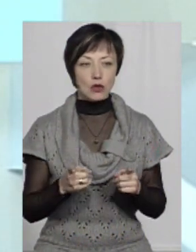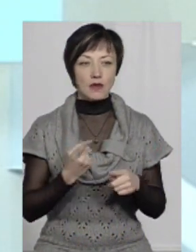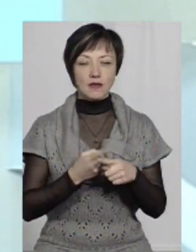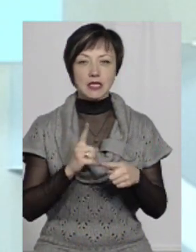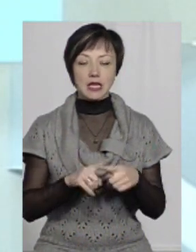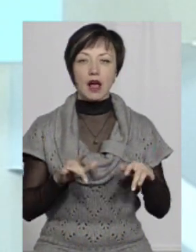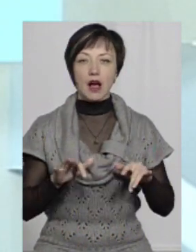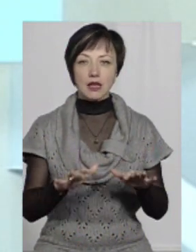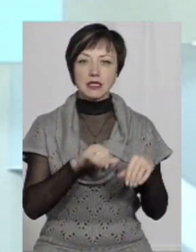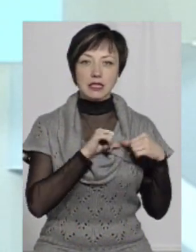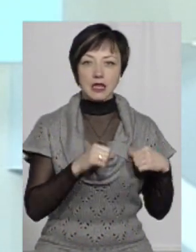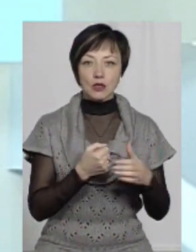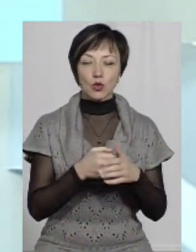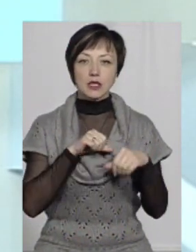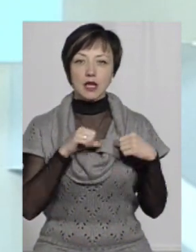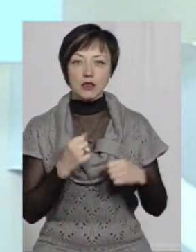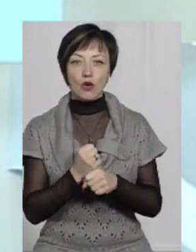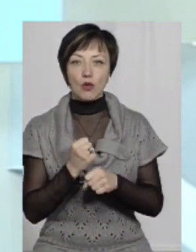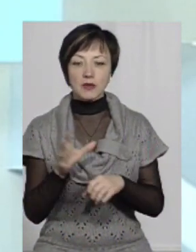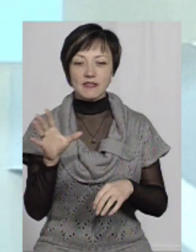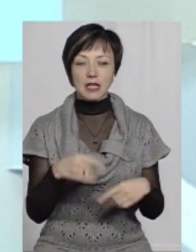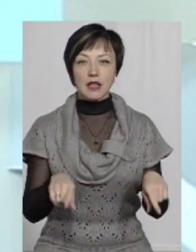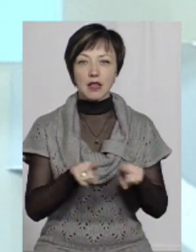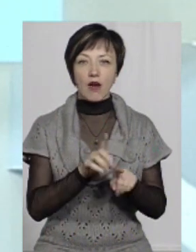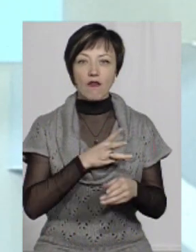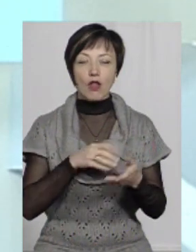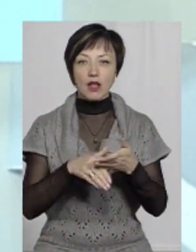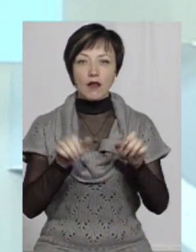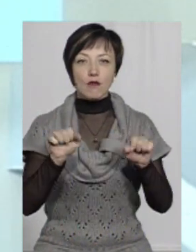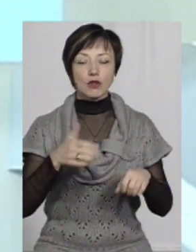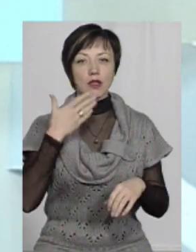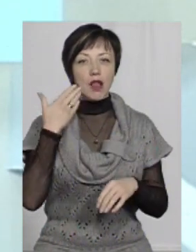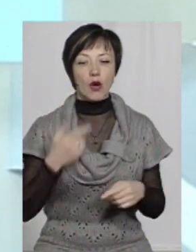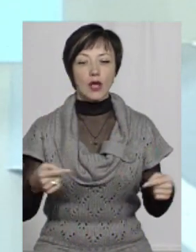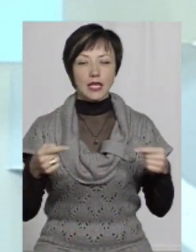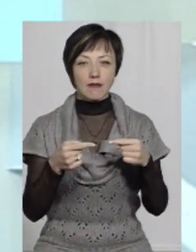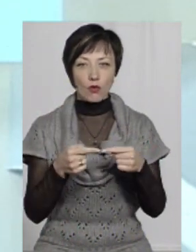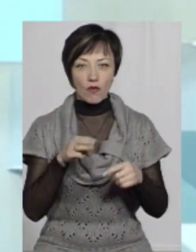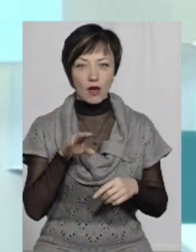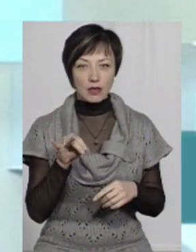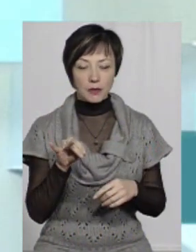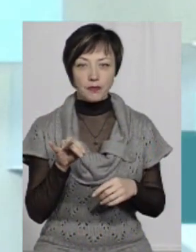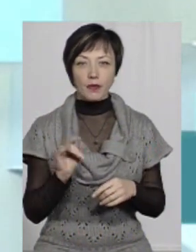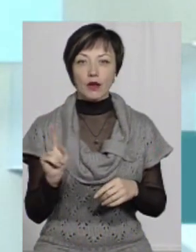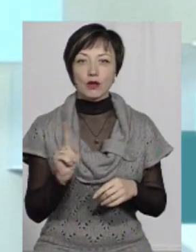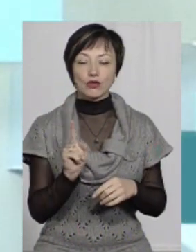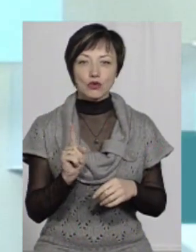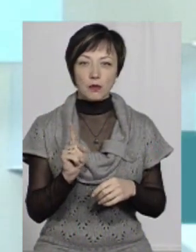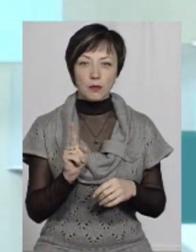в цій акції «Серце до серця» робиться все так, щоб волонтерів можна було легко ідентифікувати,